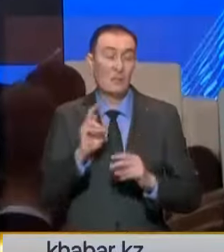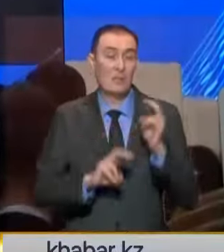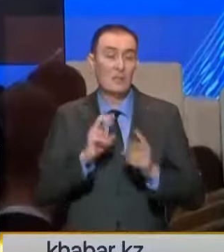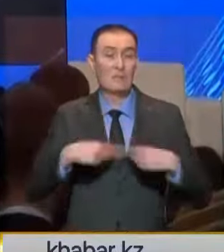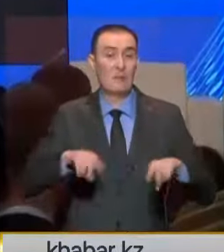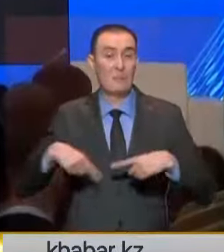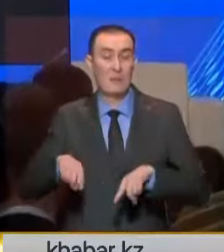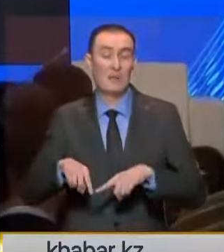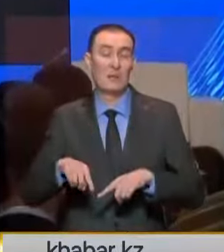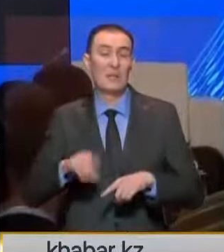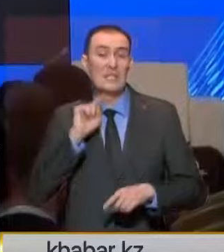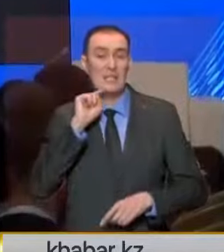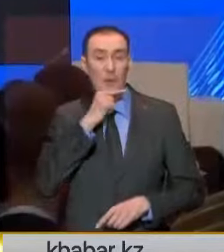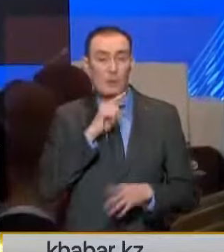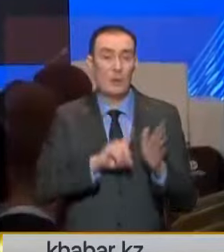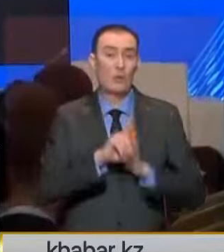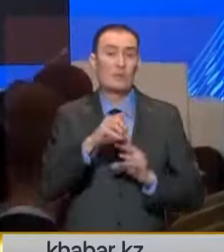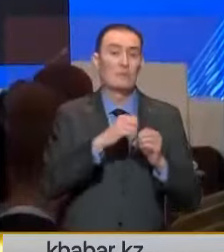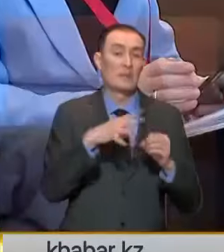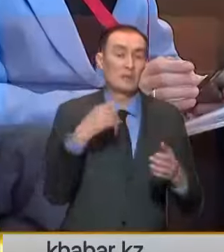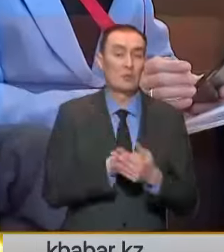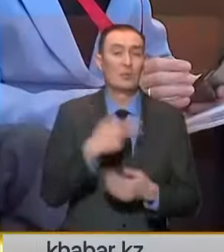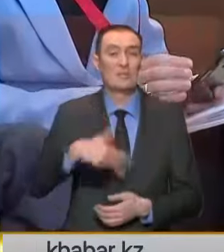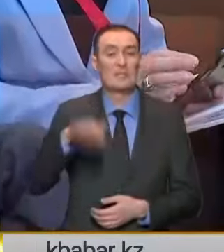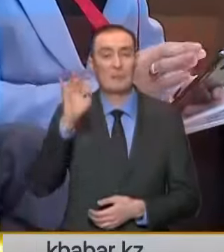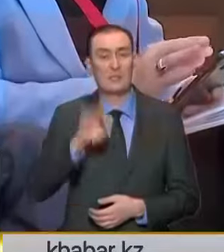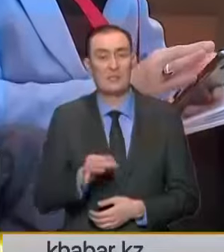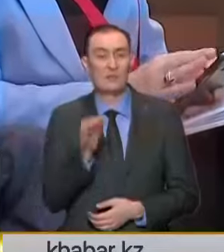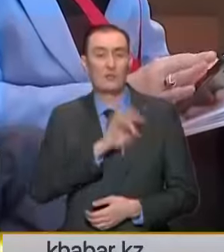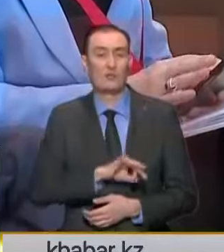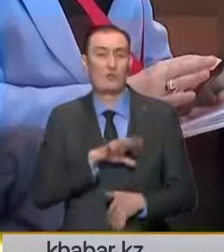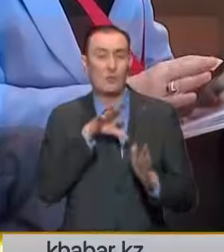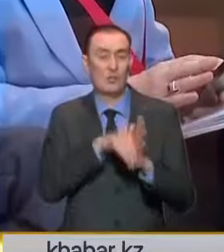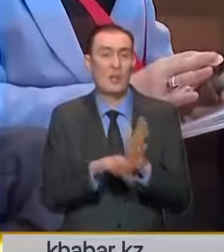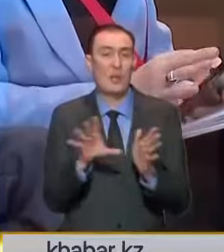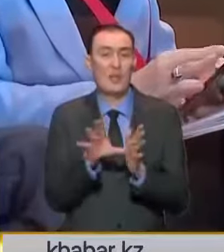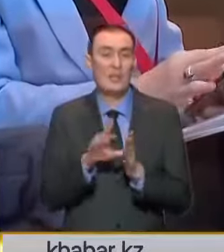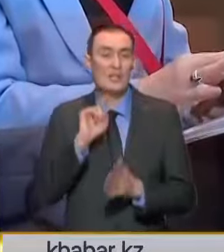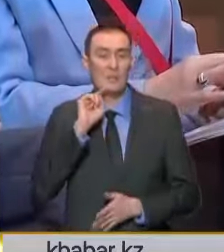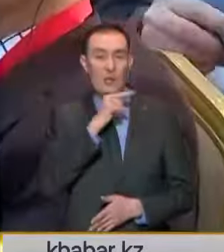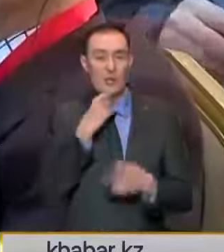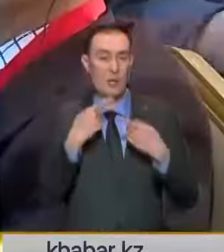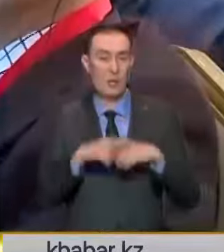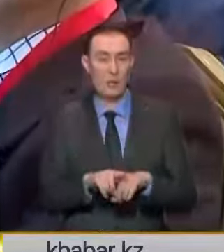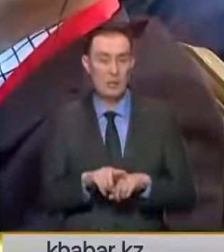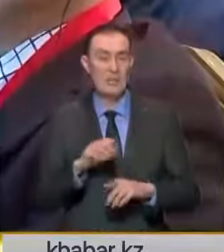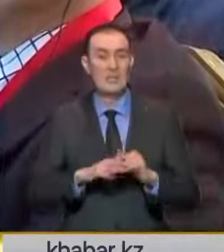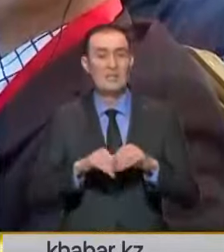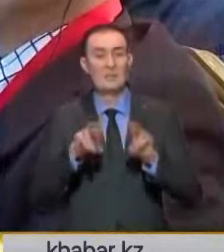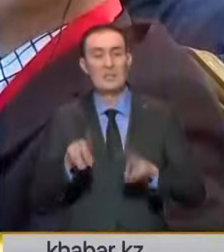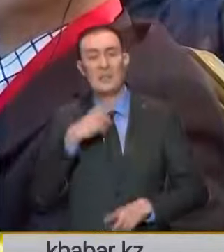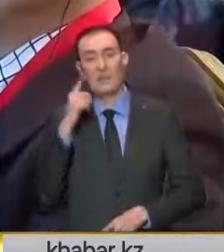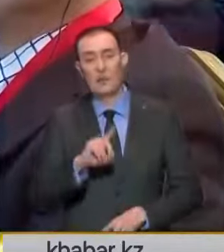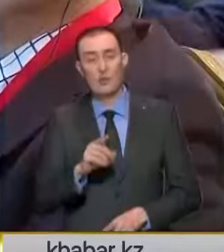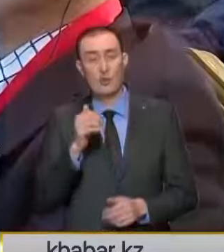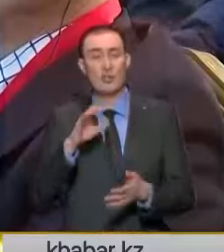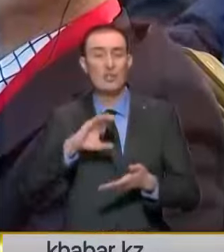промышленные предприятия сэкономили от 15 до 30% за счет внедрения энергосберегающих технологий. Эксперты считают,